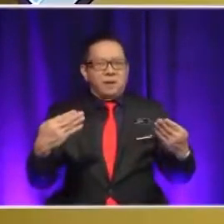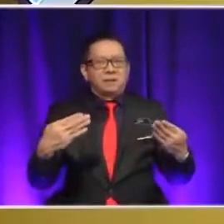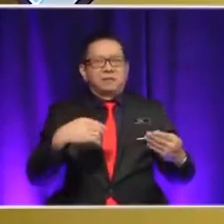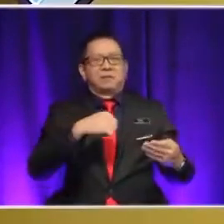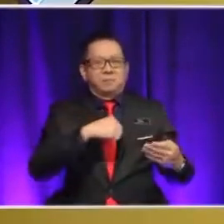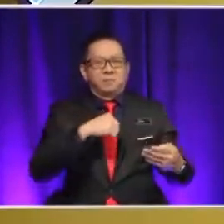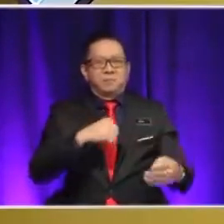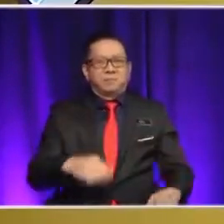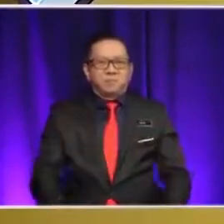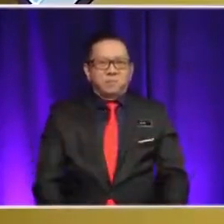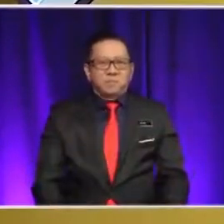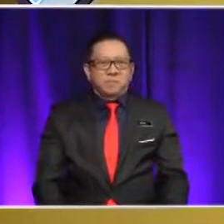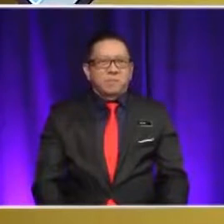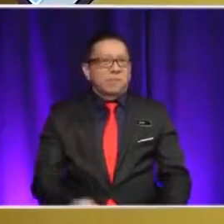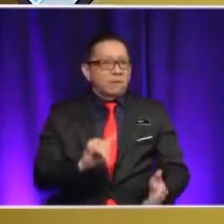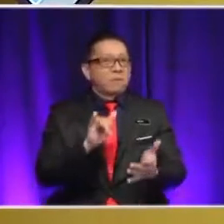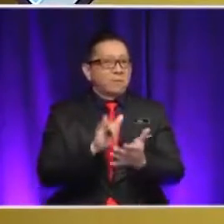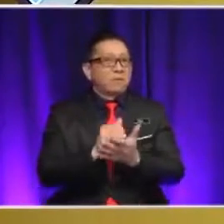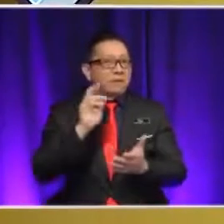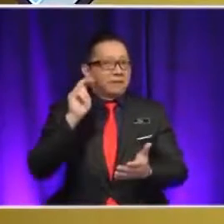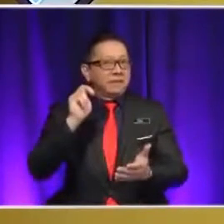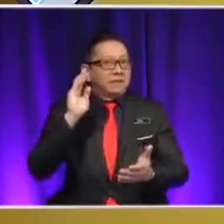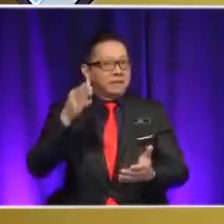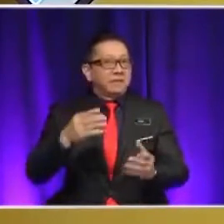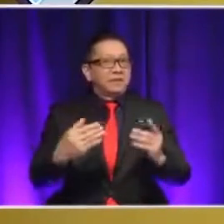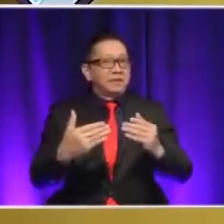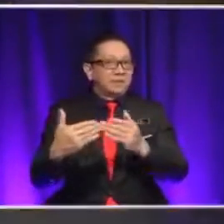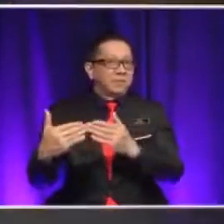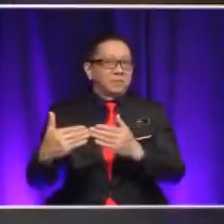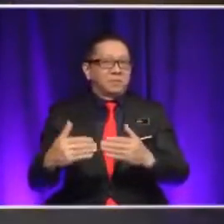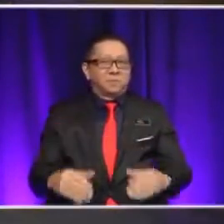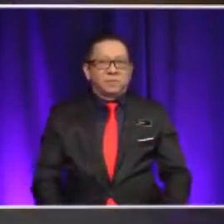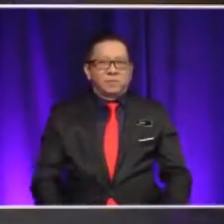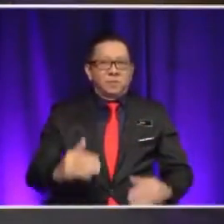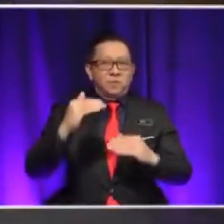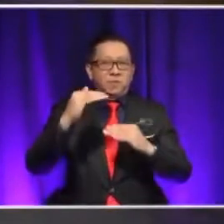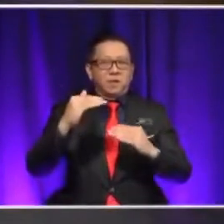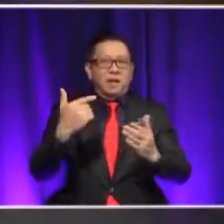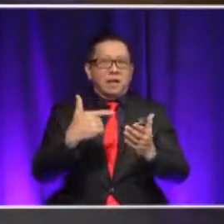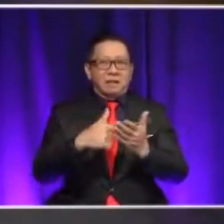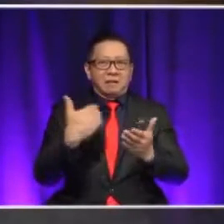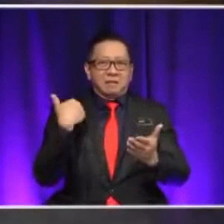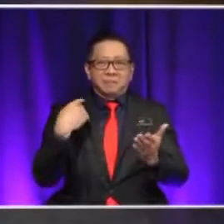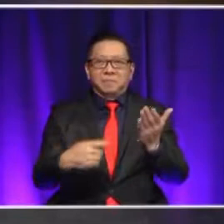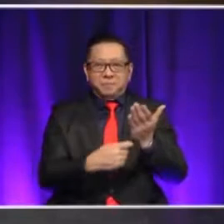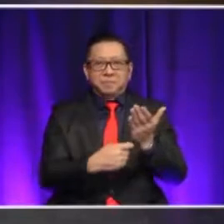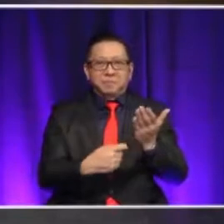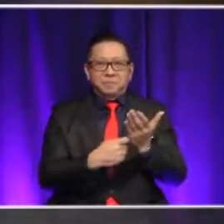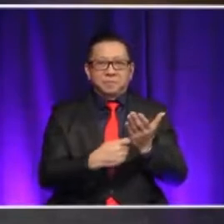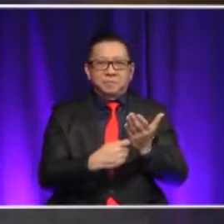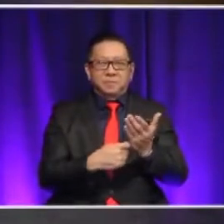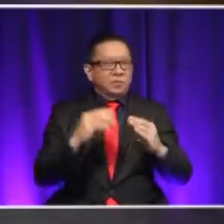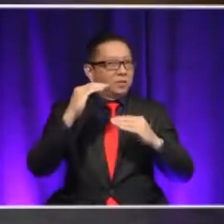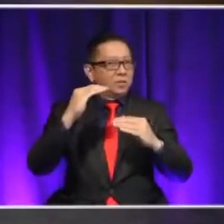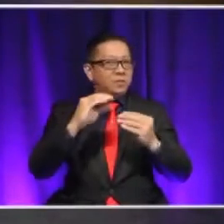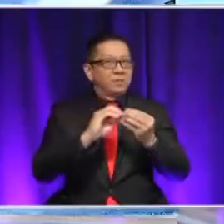tersendiri Jadi itulah yang kita akan coba belajar ini Baiklah cukup untuk segmen yang pertama ini adalah kita cek penerangan cek oke untuk SMA